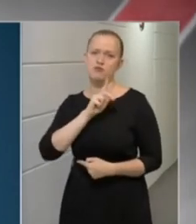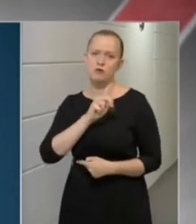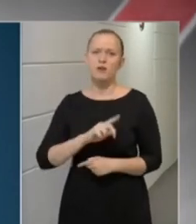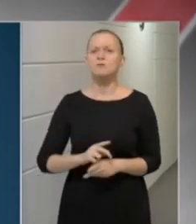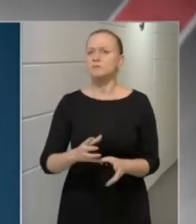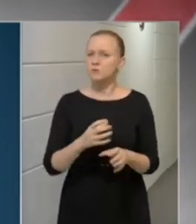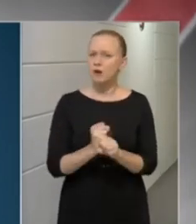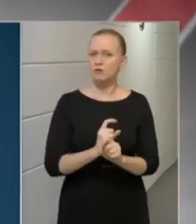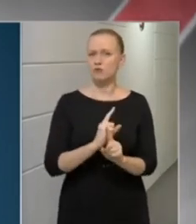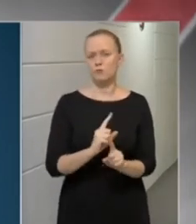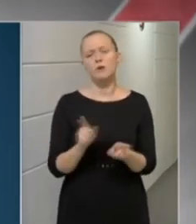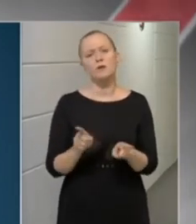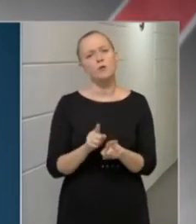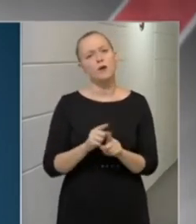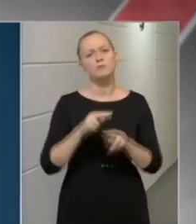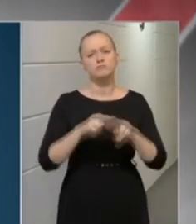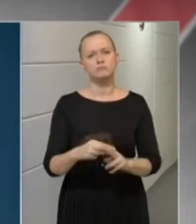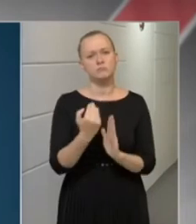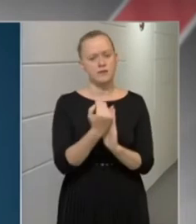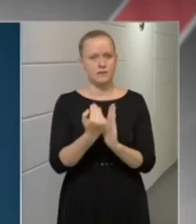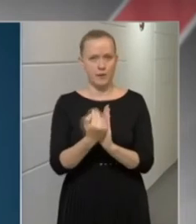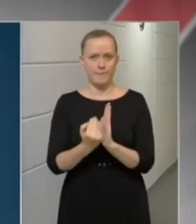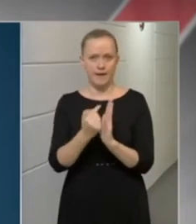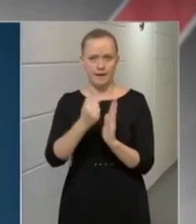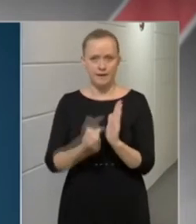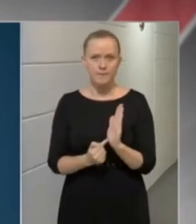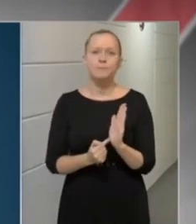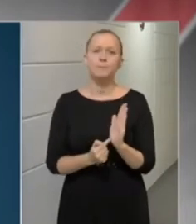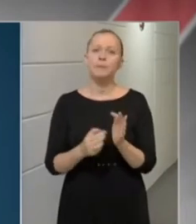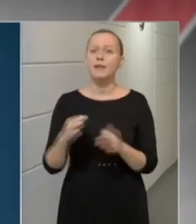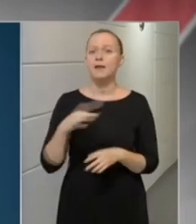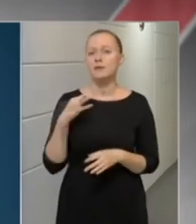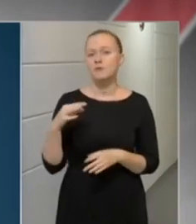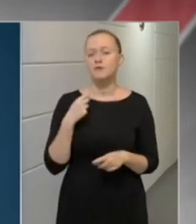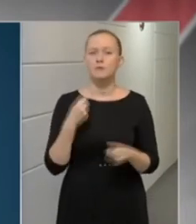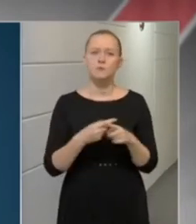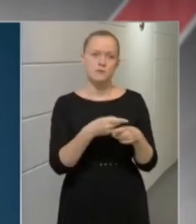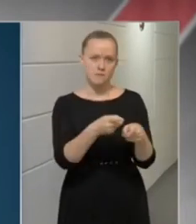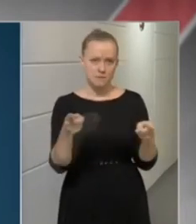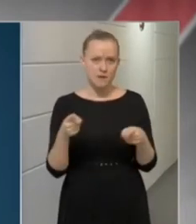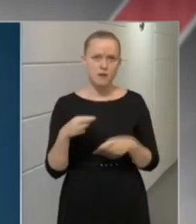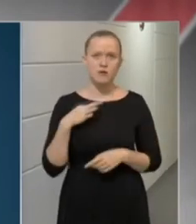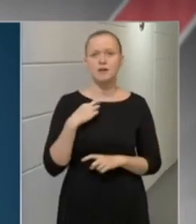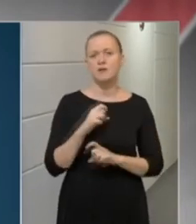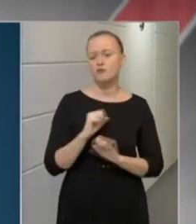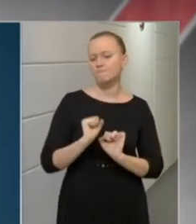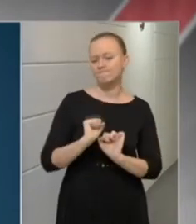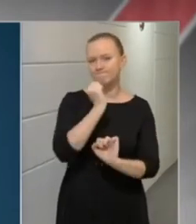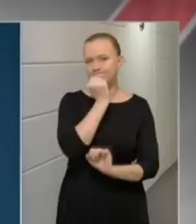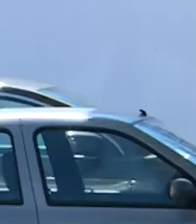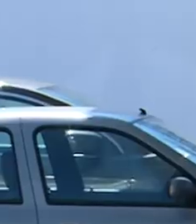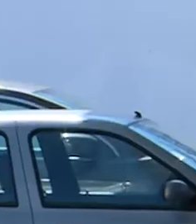tartsuk be azokat a rendszabályokat, amelyek az egészségünk és mások egészségének a megóvását